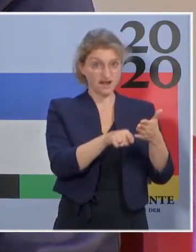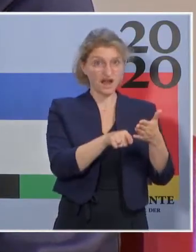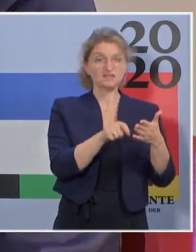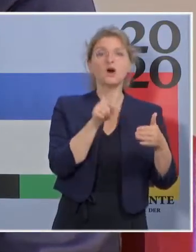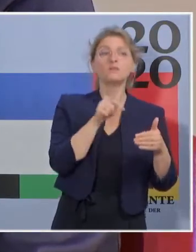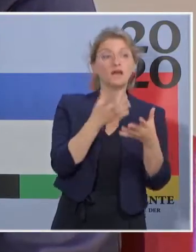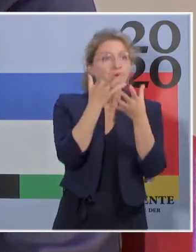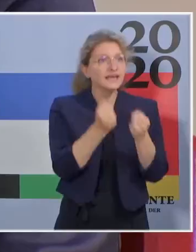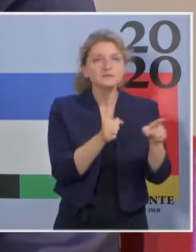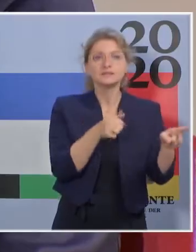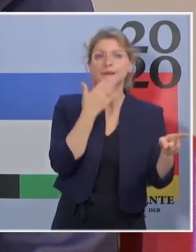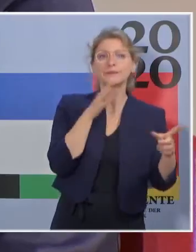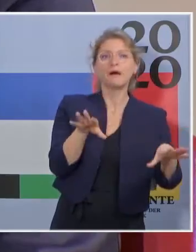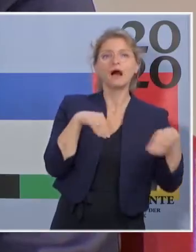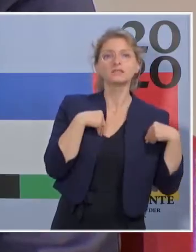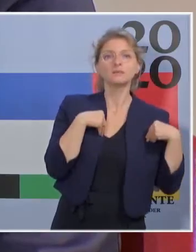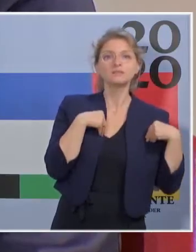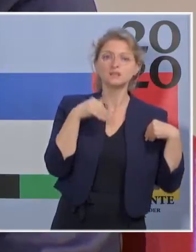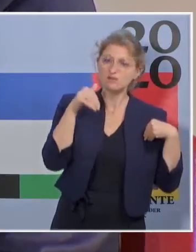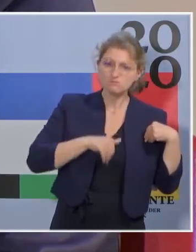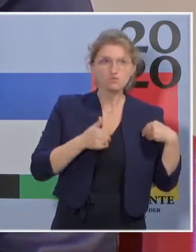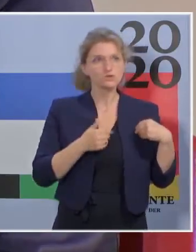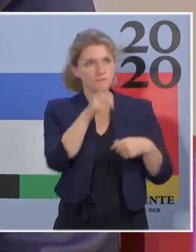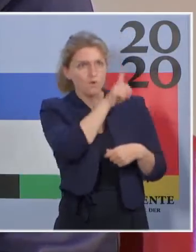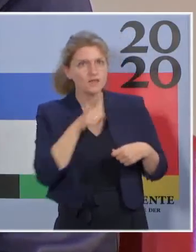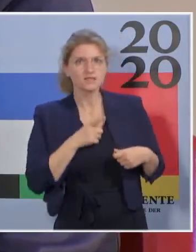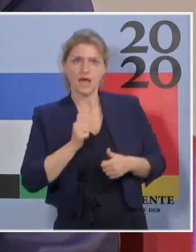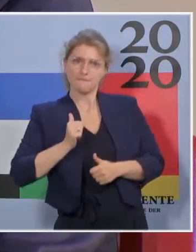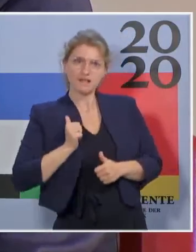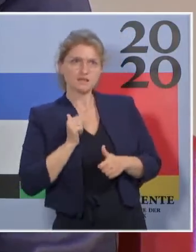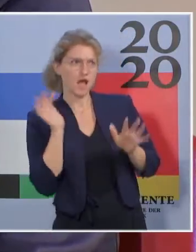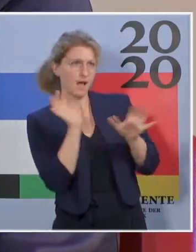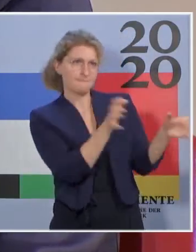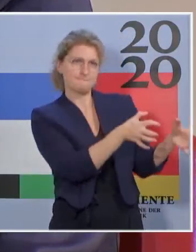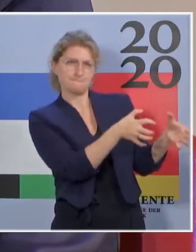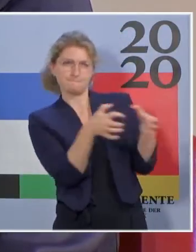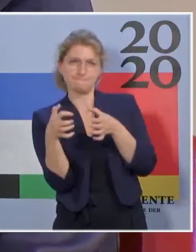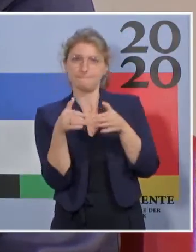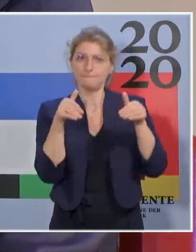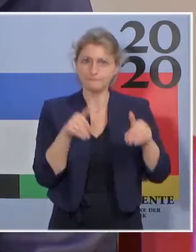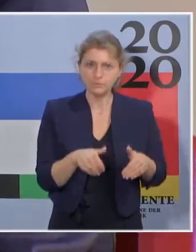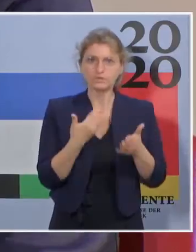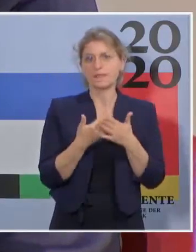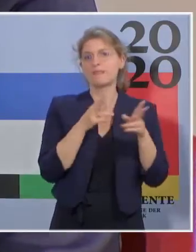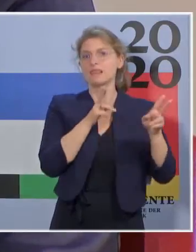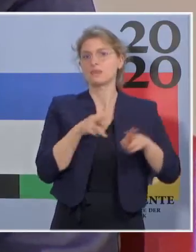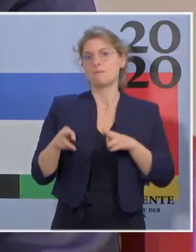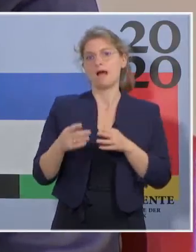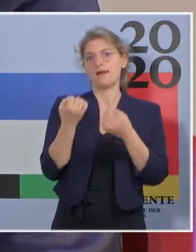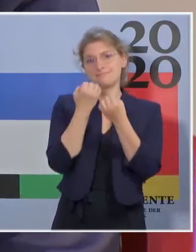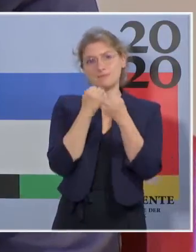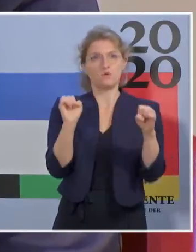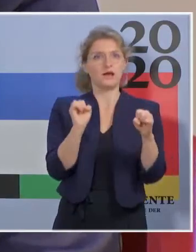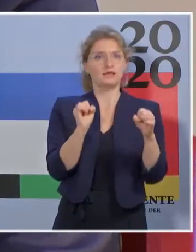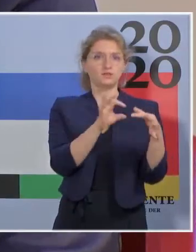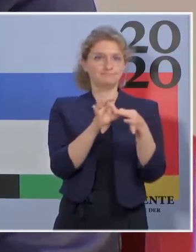verschanzt in seinem Präsidentenpalast, von Polizei und Militär gestützt und die Herausforderin, die in den normalen demokratischen Verhältnissen höchstwahrscheinlich gesiegt hätte,